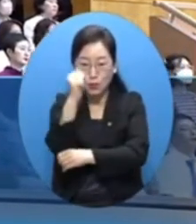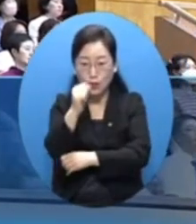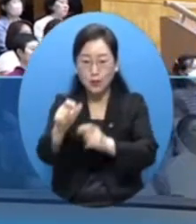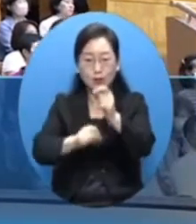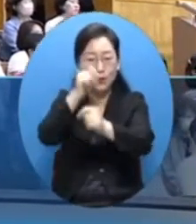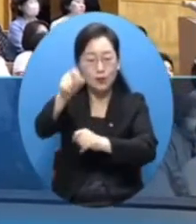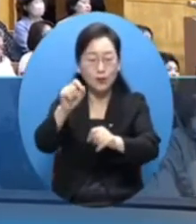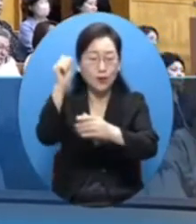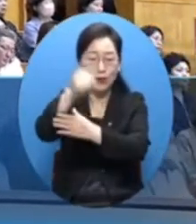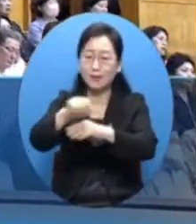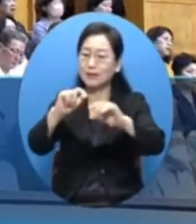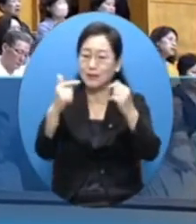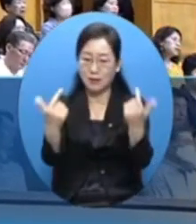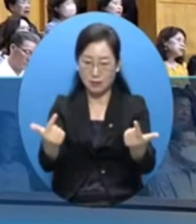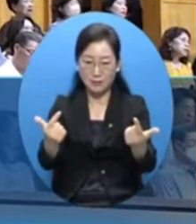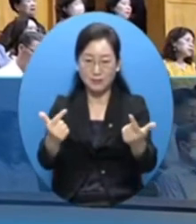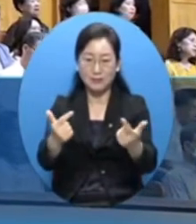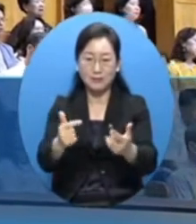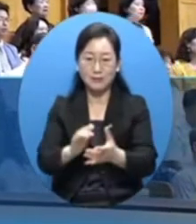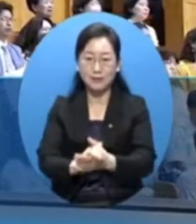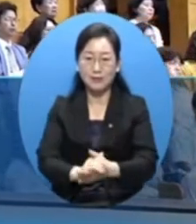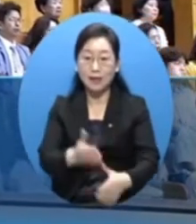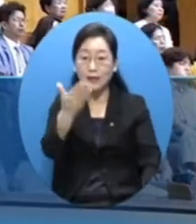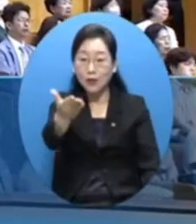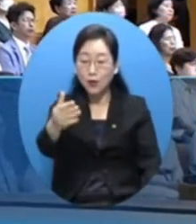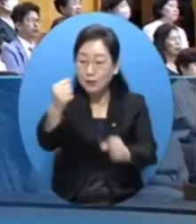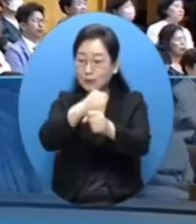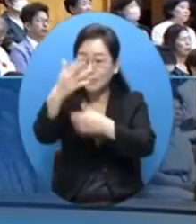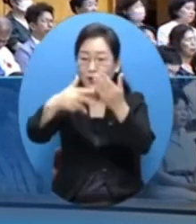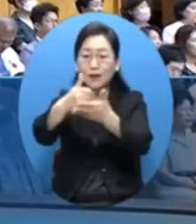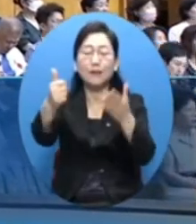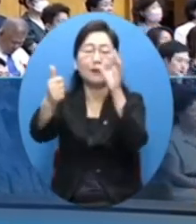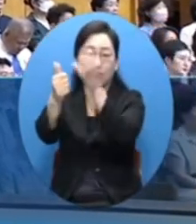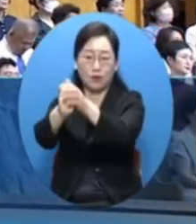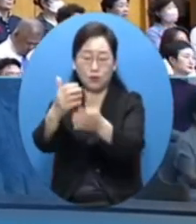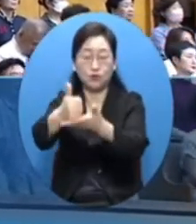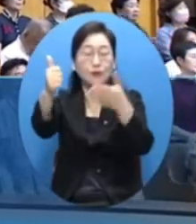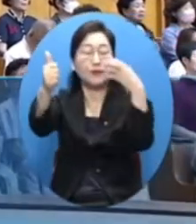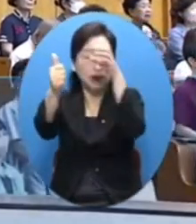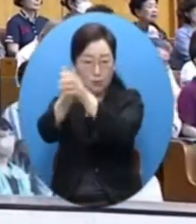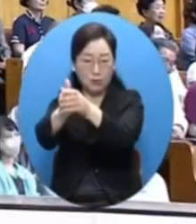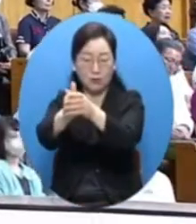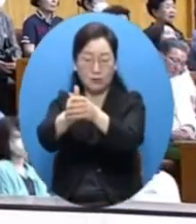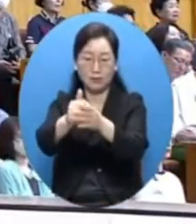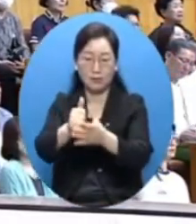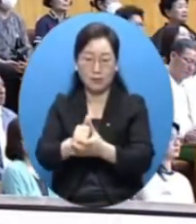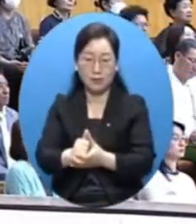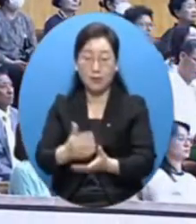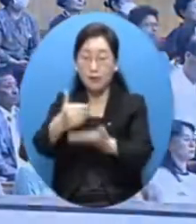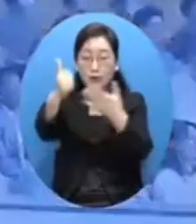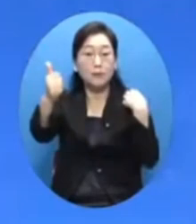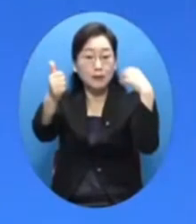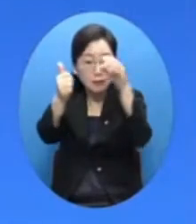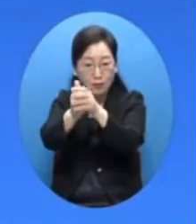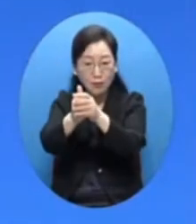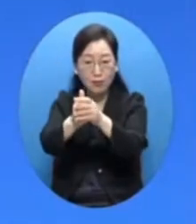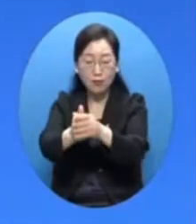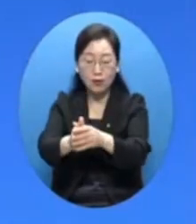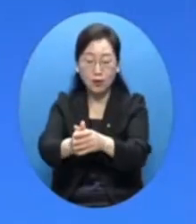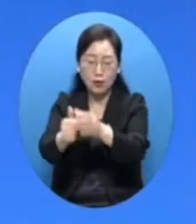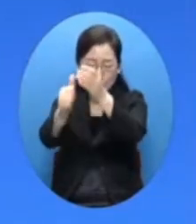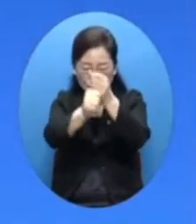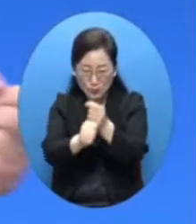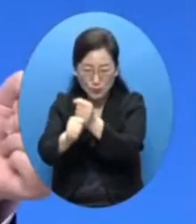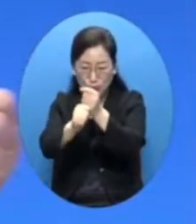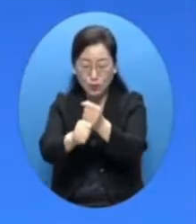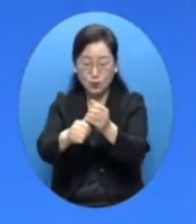허락하지 아니하시리로다. 내 짐을 야훼께 맡기라. 주님께 맡기라. 주님께 맡기라. 주님께 맡기면 우리를 붙들어 주시고